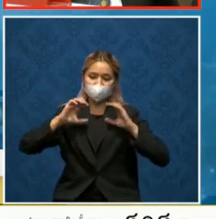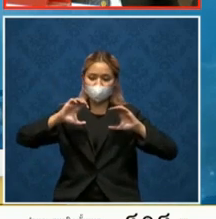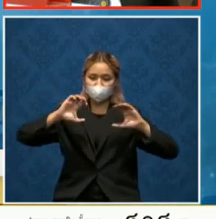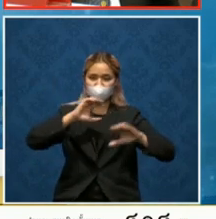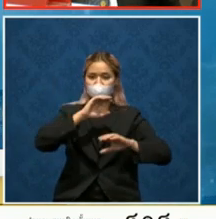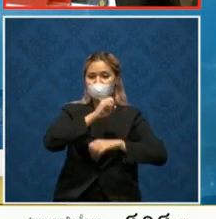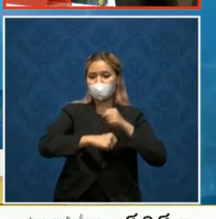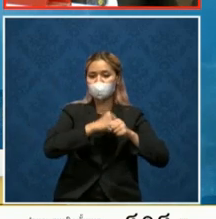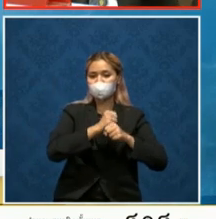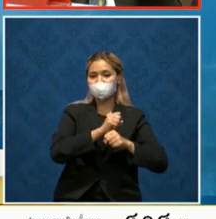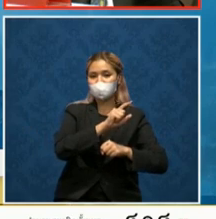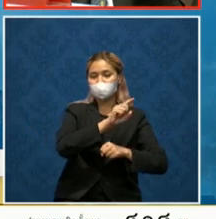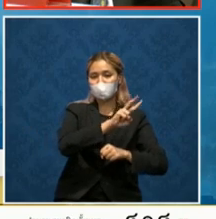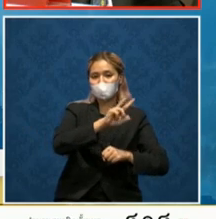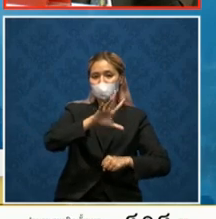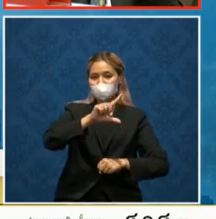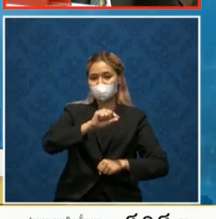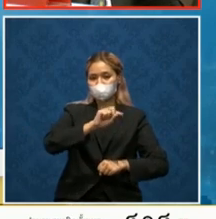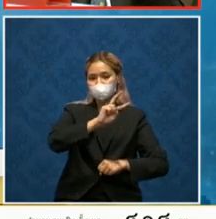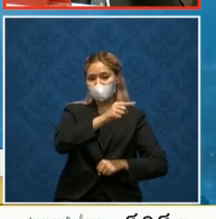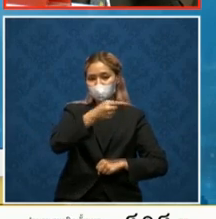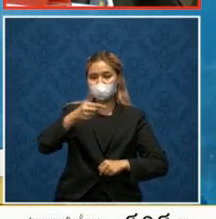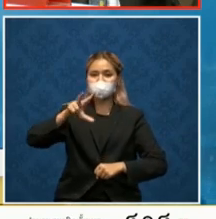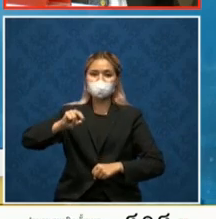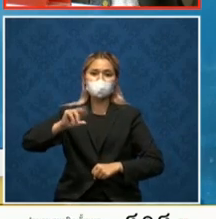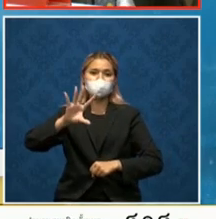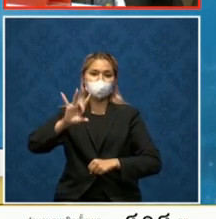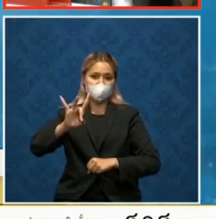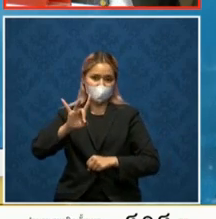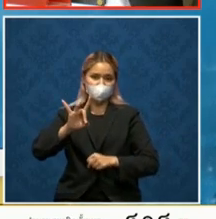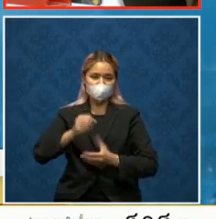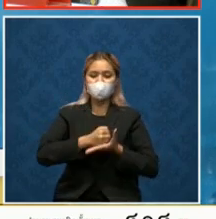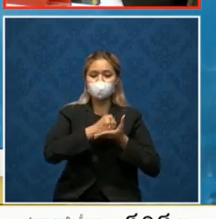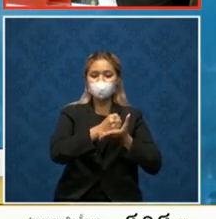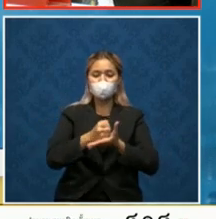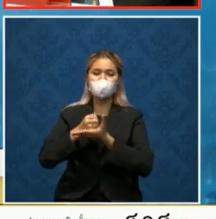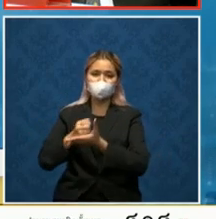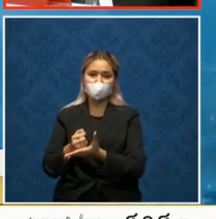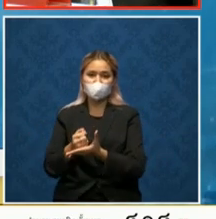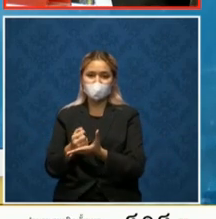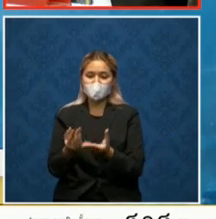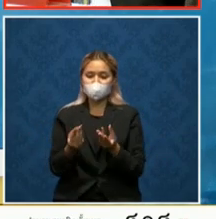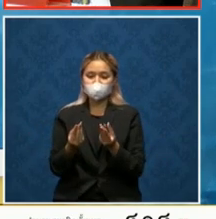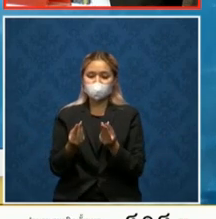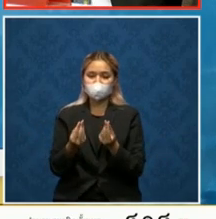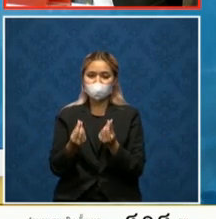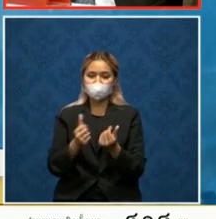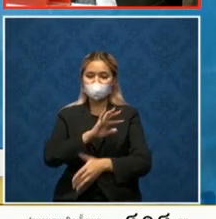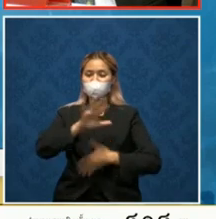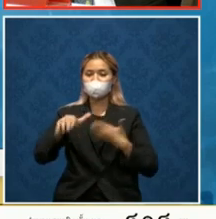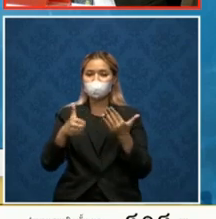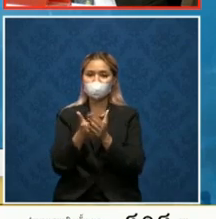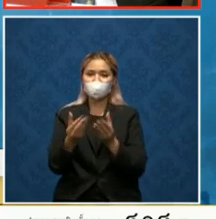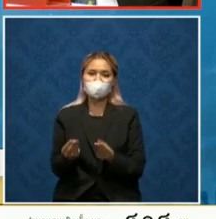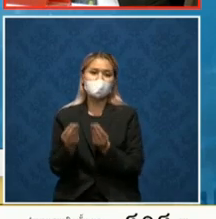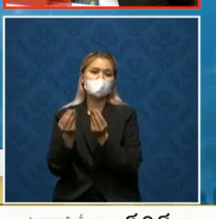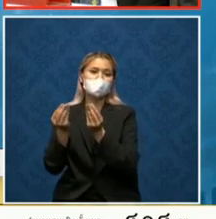2522จนถึงปีพ.ศ 2538ประเทศให้แต่วันนี้ครับ